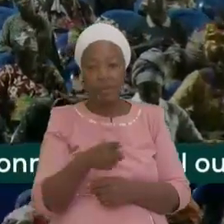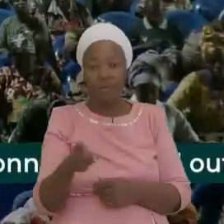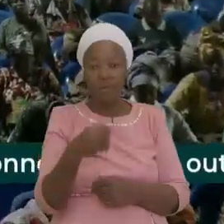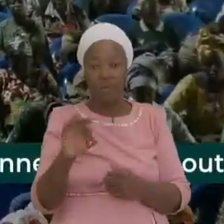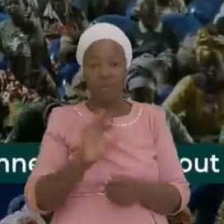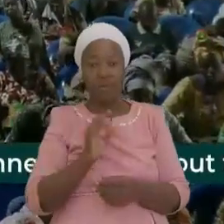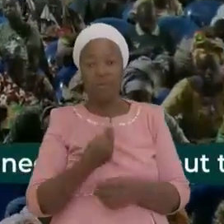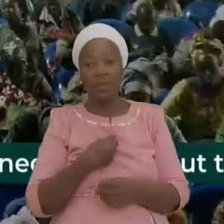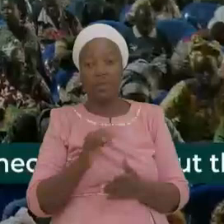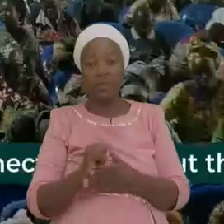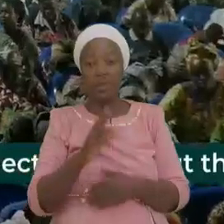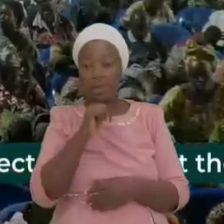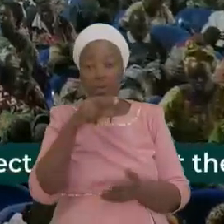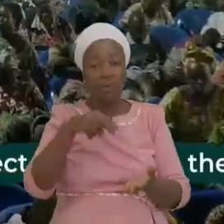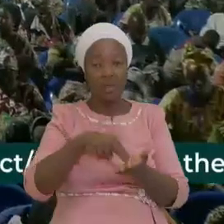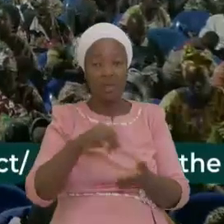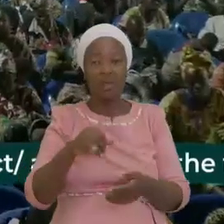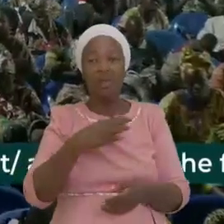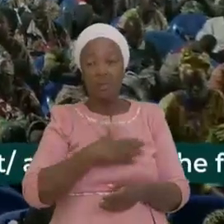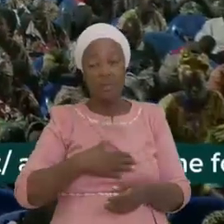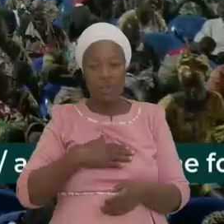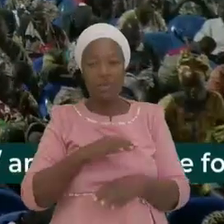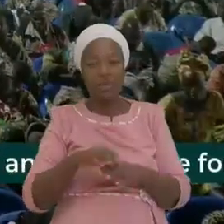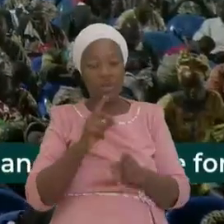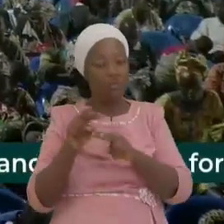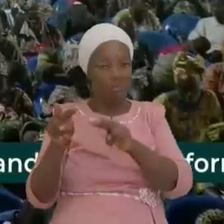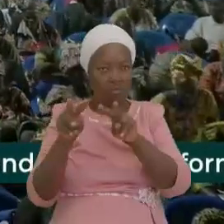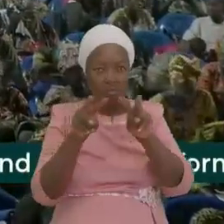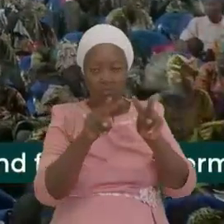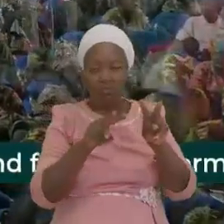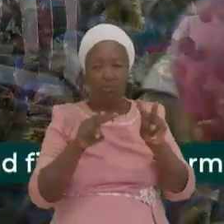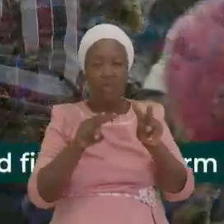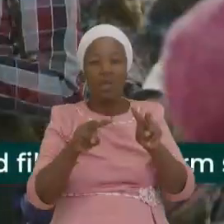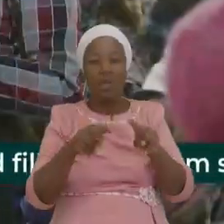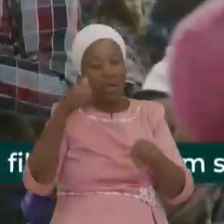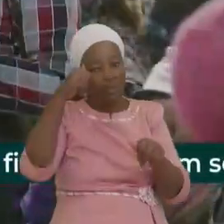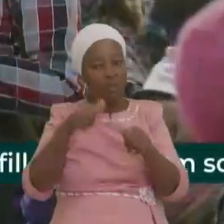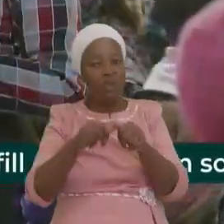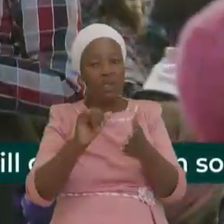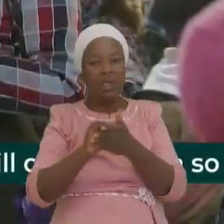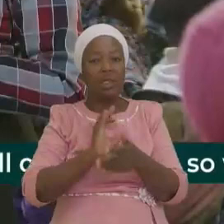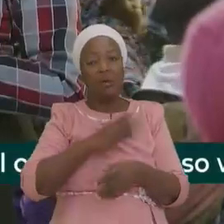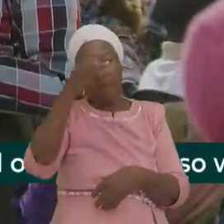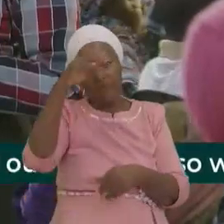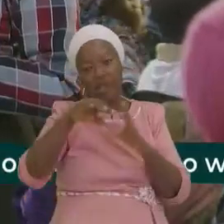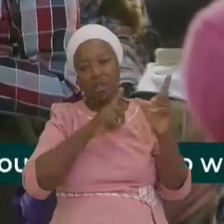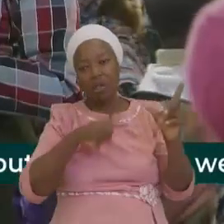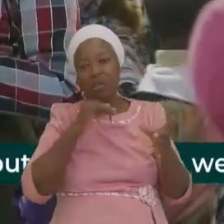and there. Pastor is coming back for prayer. So let's stay in the mood of prayer.